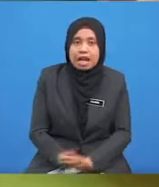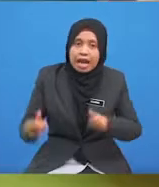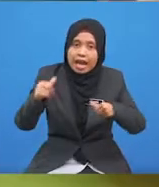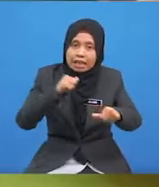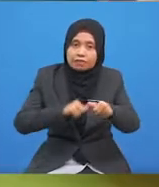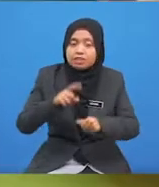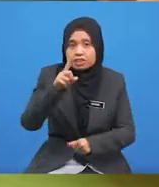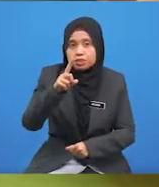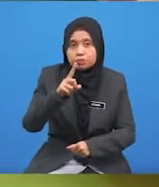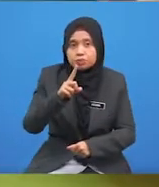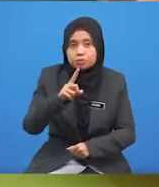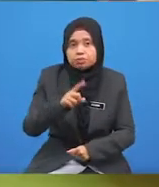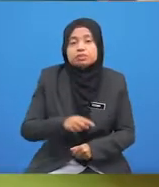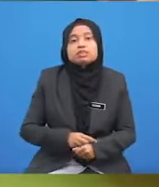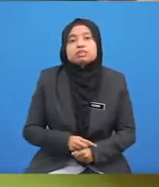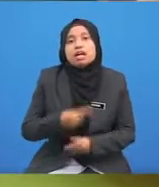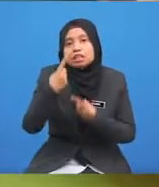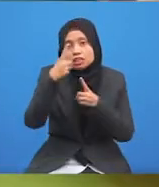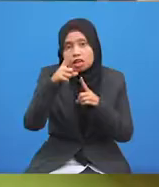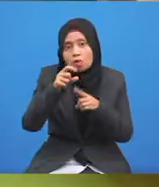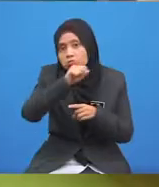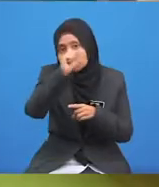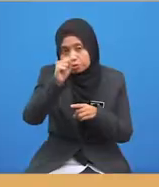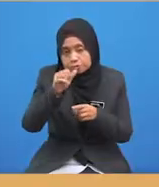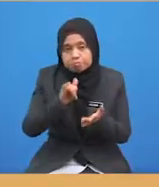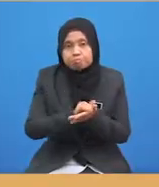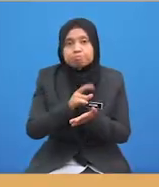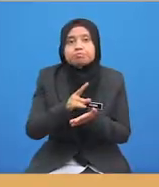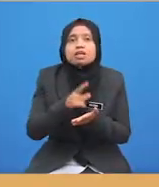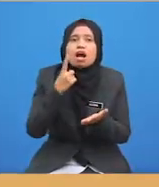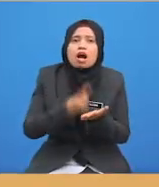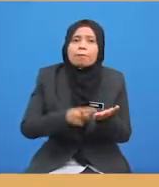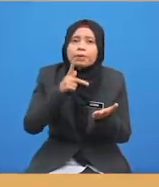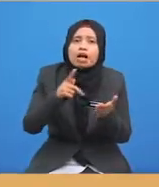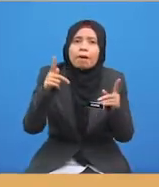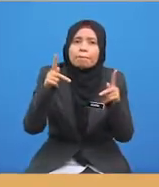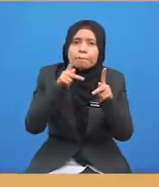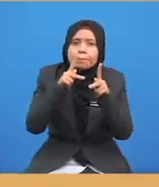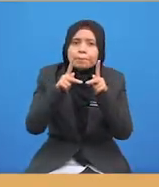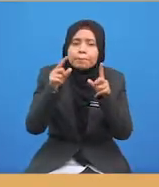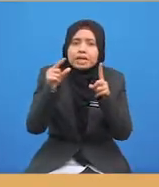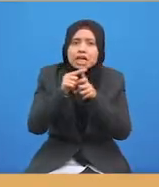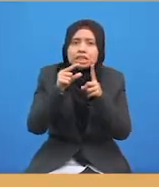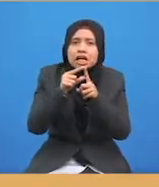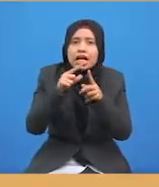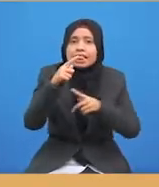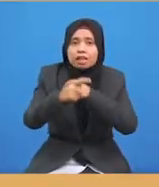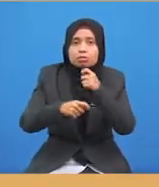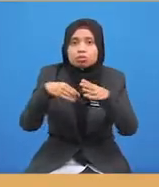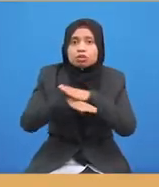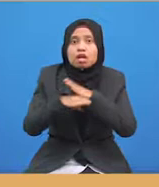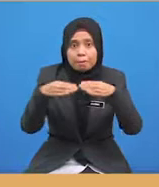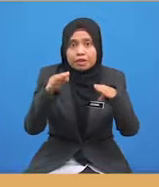Aktiviti 1. Sila jawab soalan yang berikut. Apakah perkataan tamadun dalam bahasa